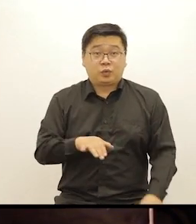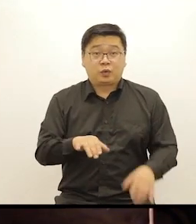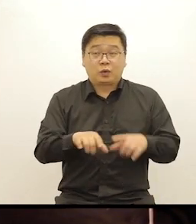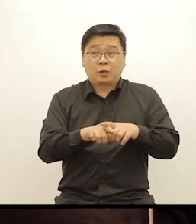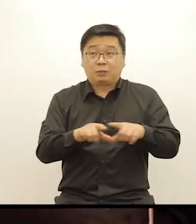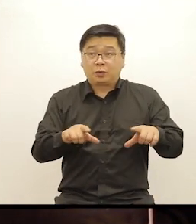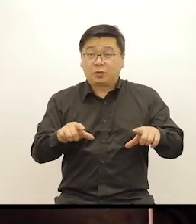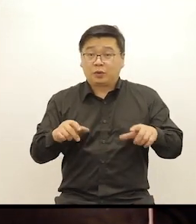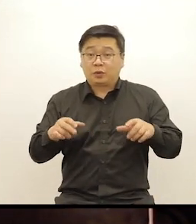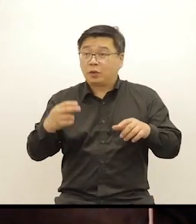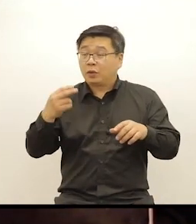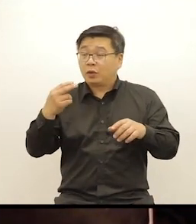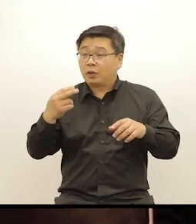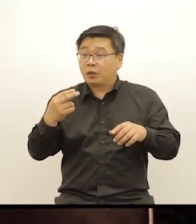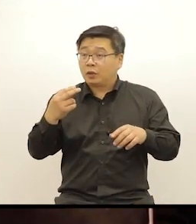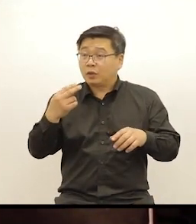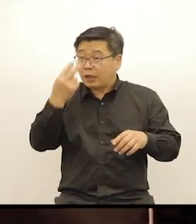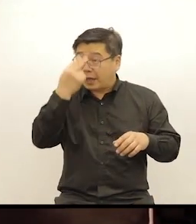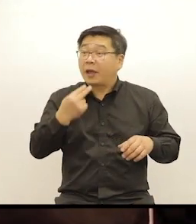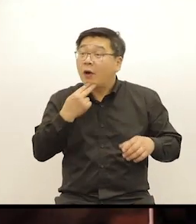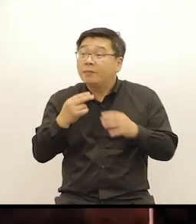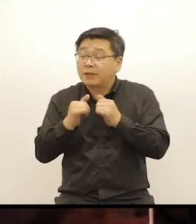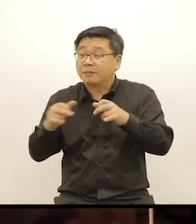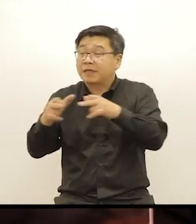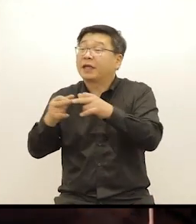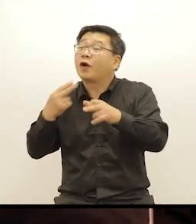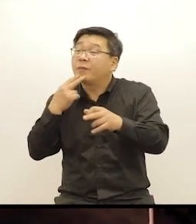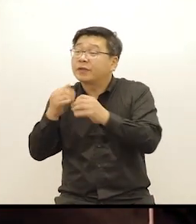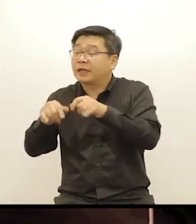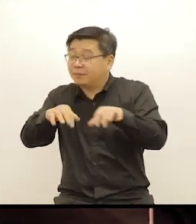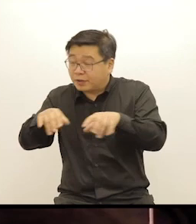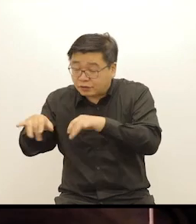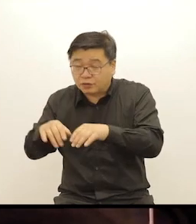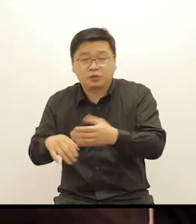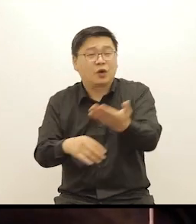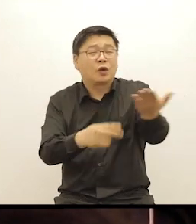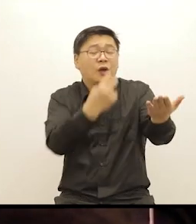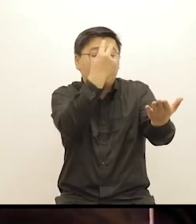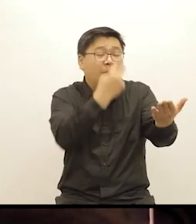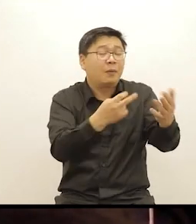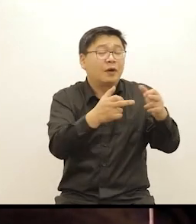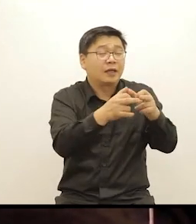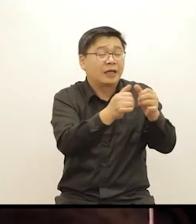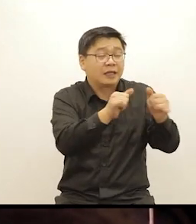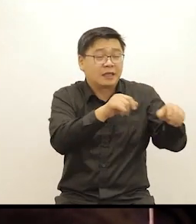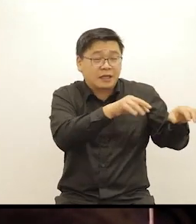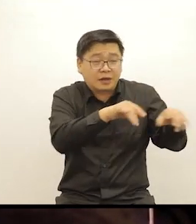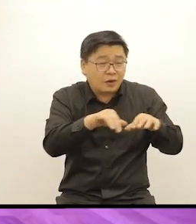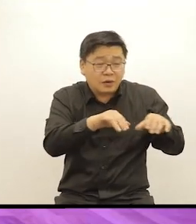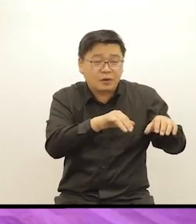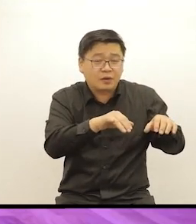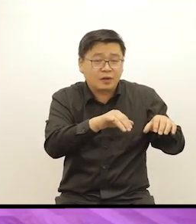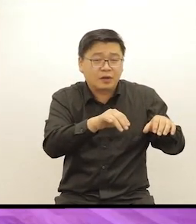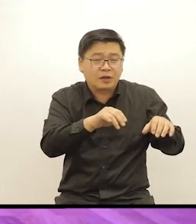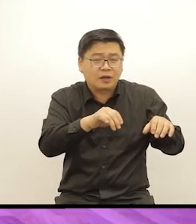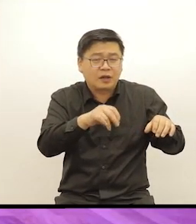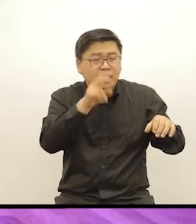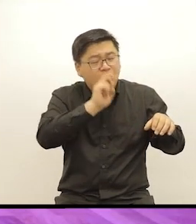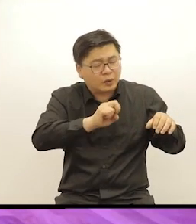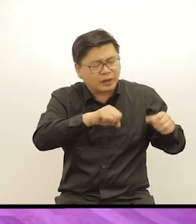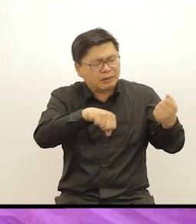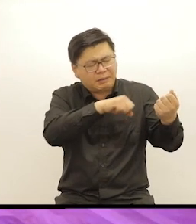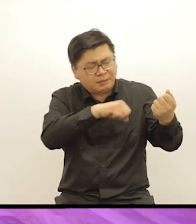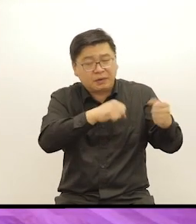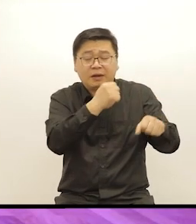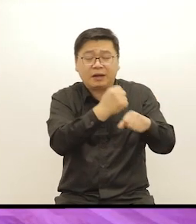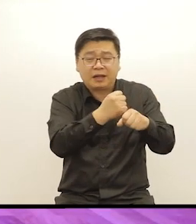보이는 사람들이 연주하는 것과 또 이 두 분께서 연주하는 음악에 대한 소중함은 좀 이러한 점이